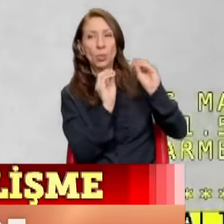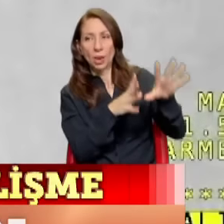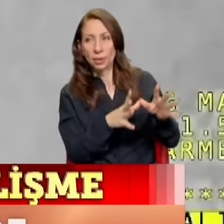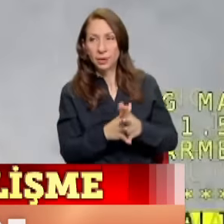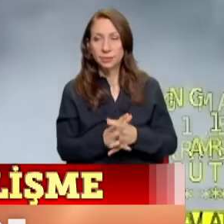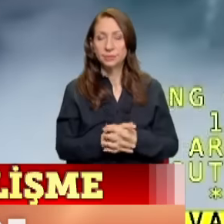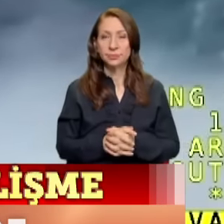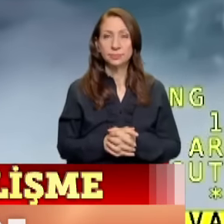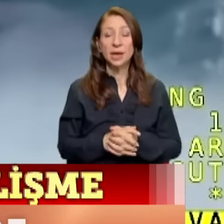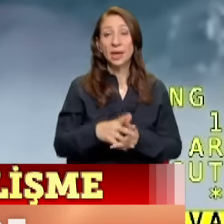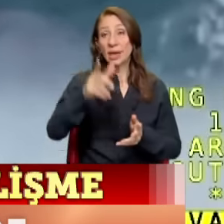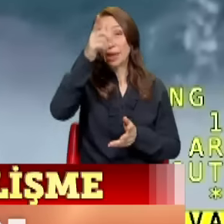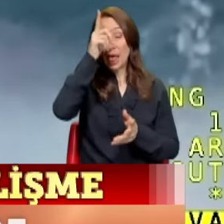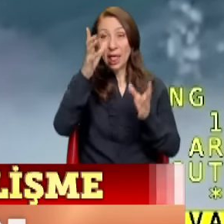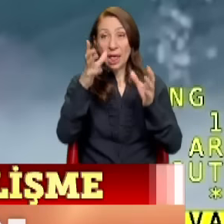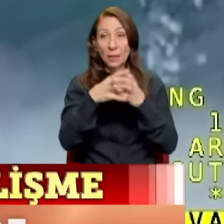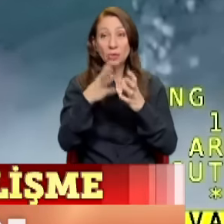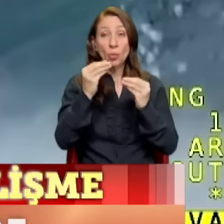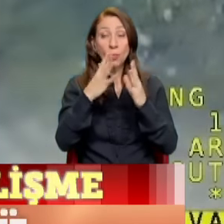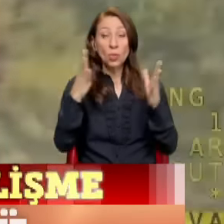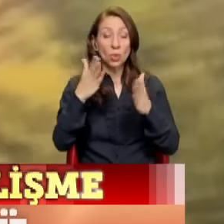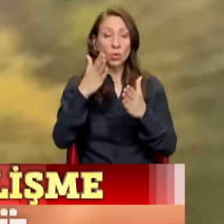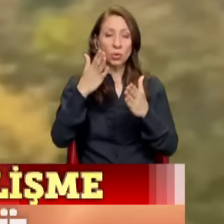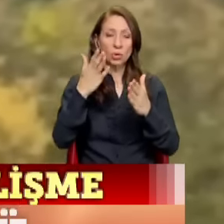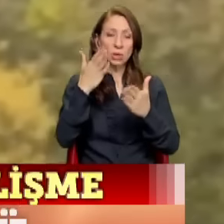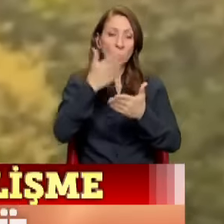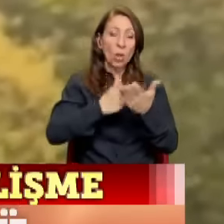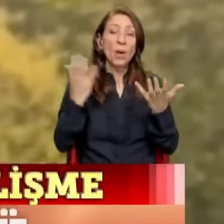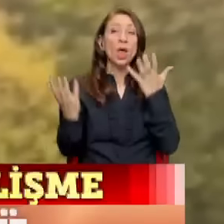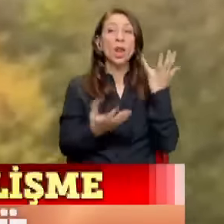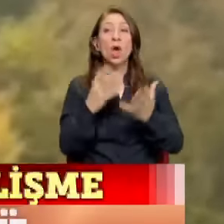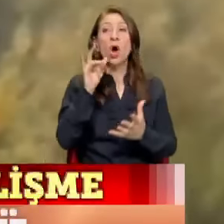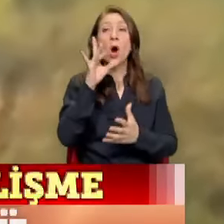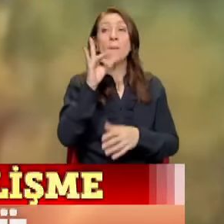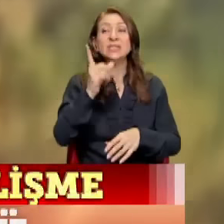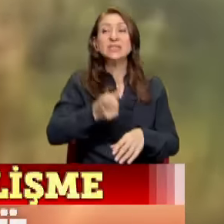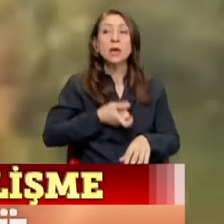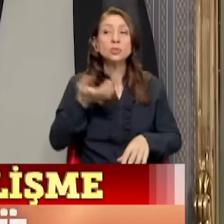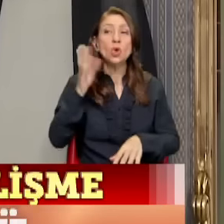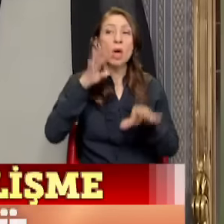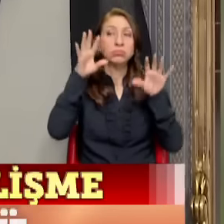iletildi İranlı ekipler büyük bölümü yanan helikoptere 15